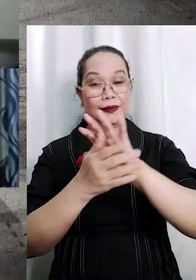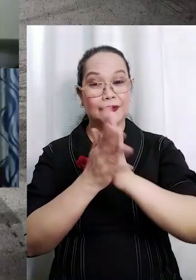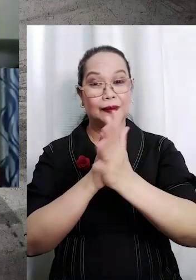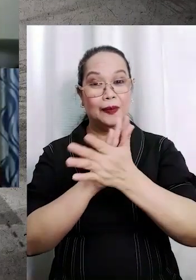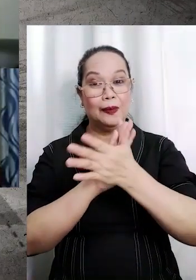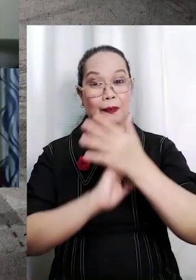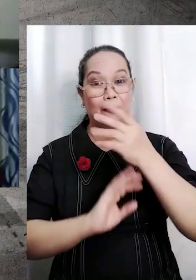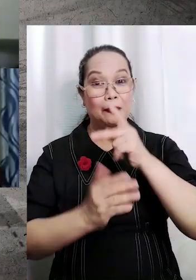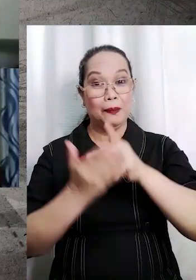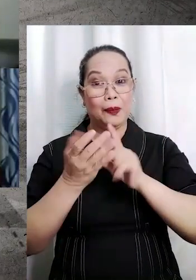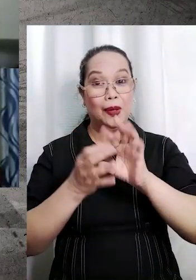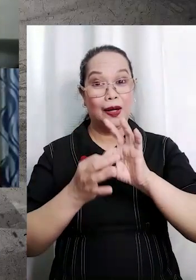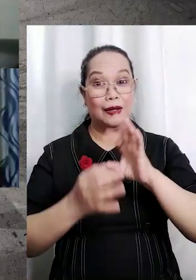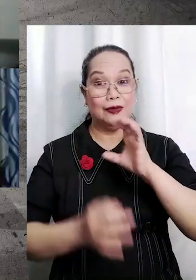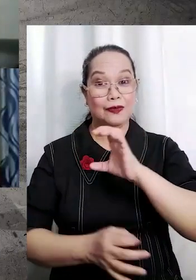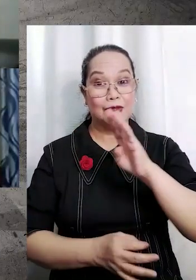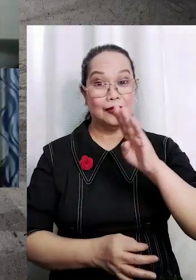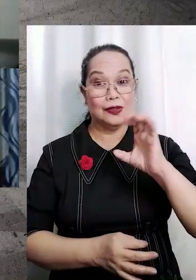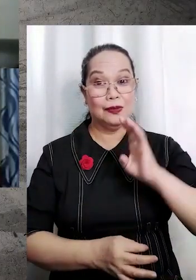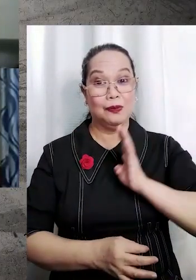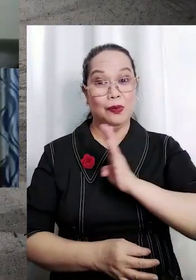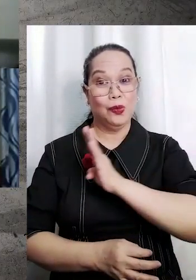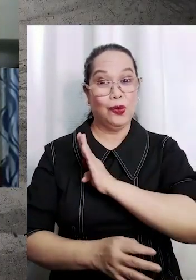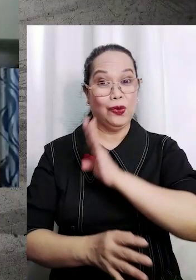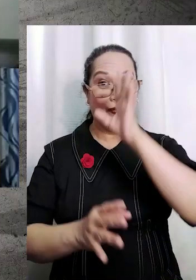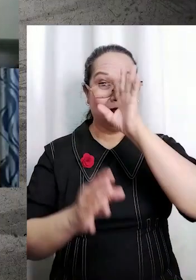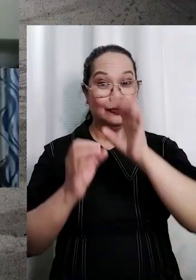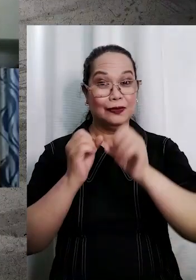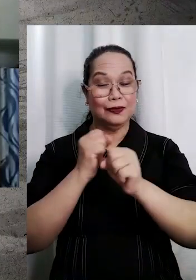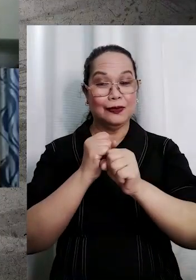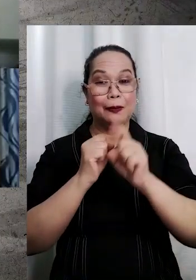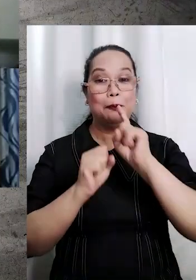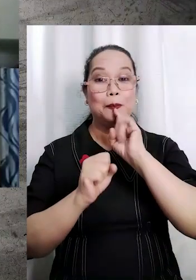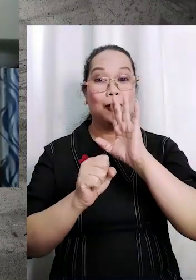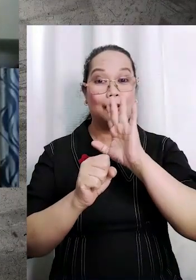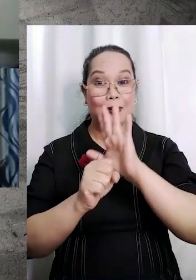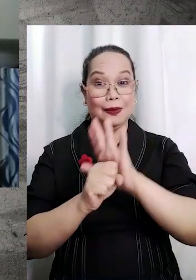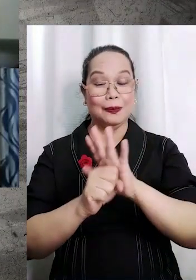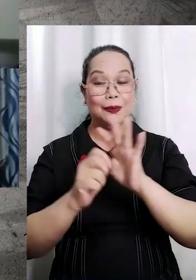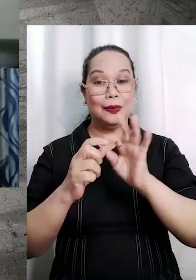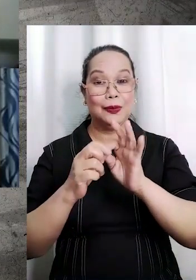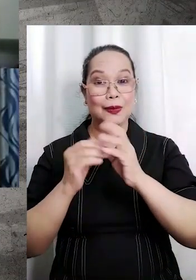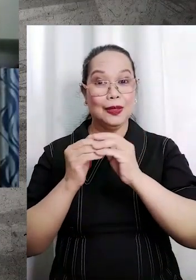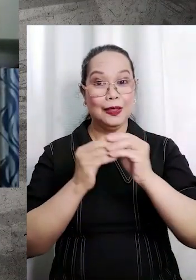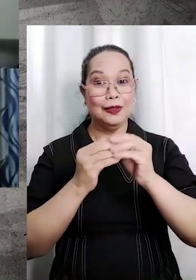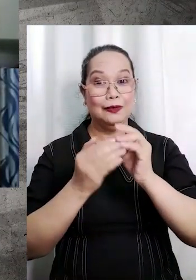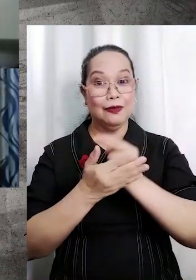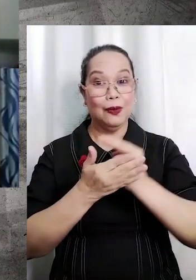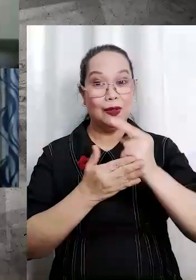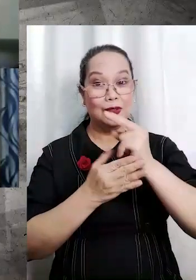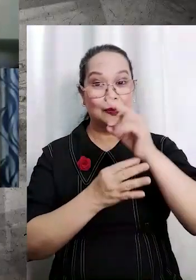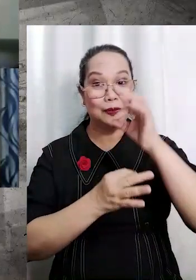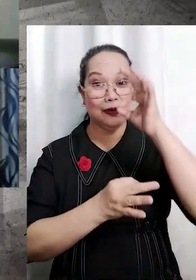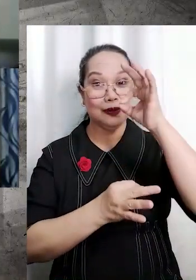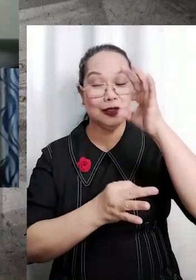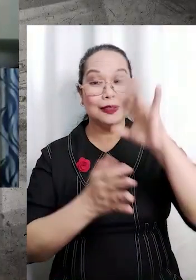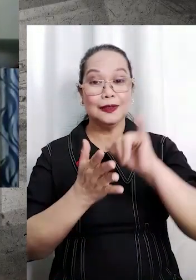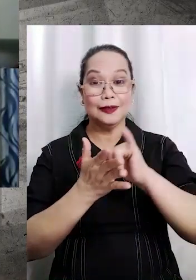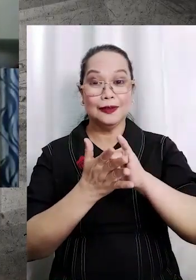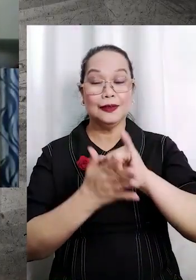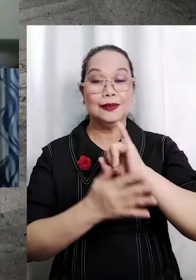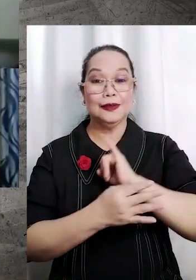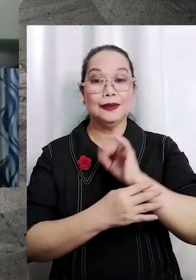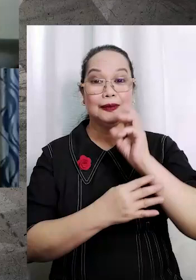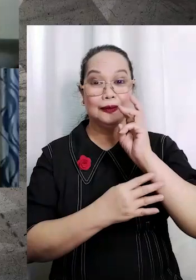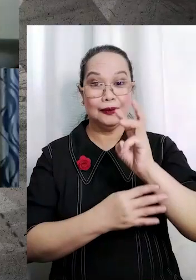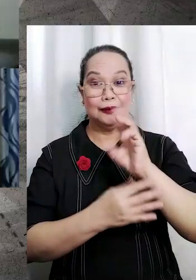nahalal bilang bahagi ng CCBC Board of Trustees ay nangangako sa gabay ng Espiritu na